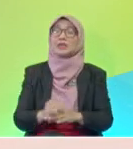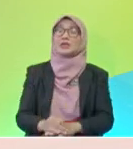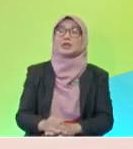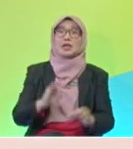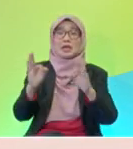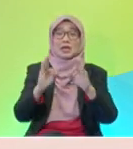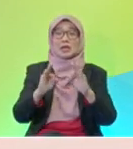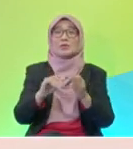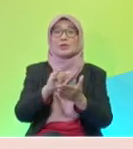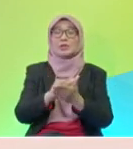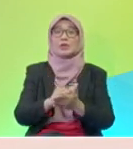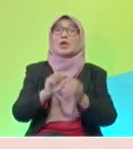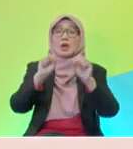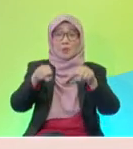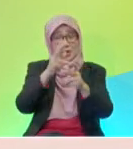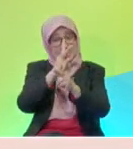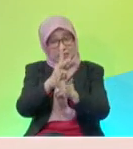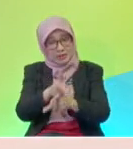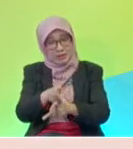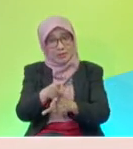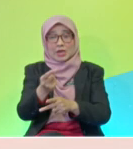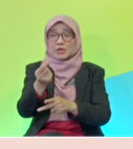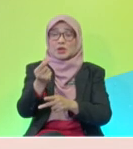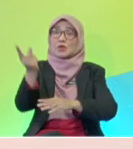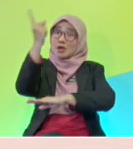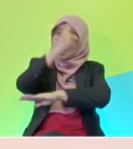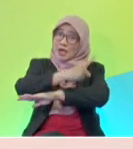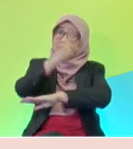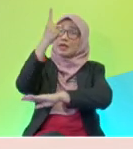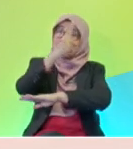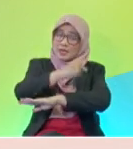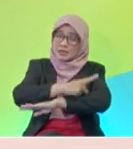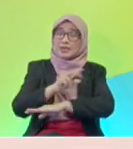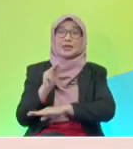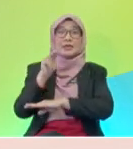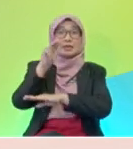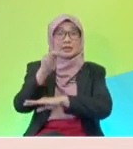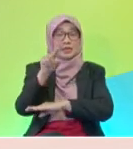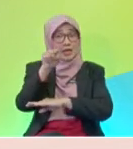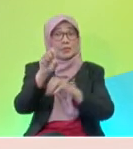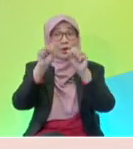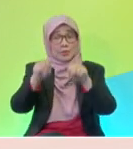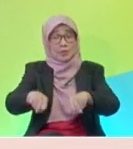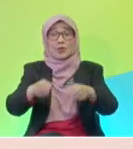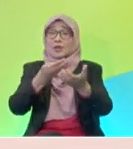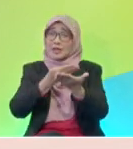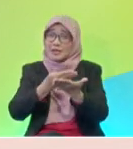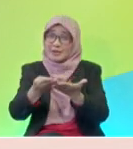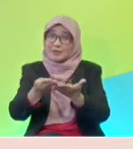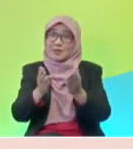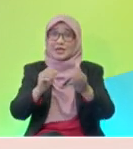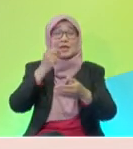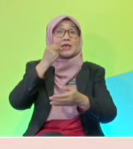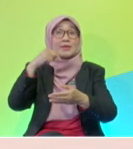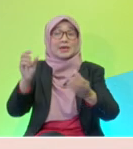simpanlah Baki Wang belanja Kamu setiap hari nanti kamu boleh beli bekas pensel